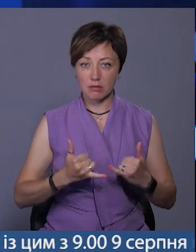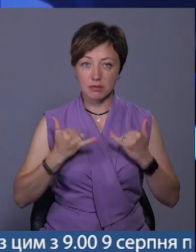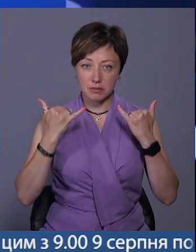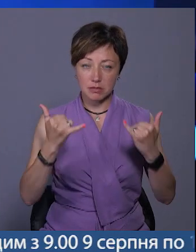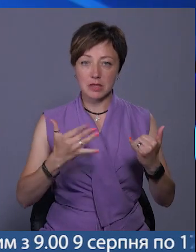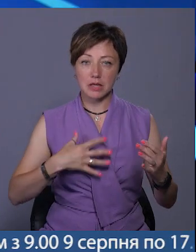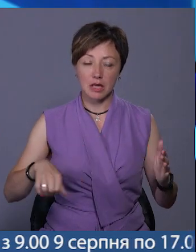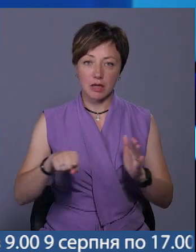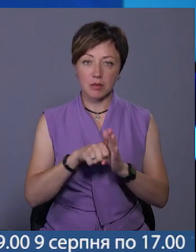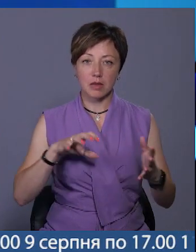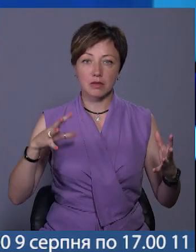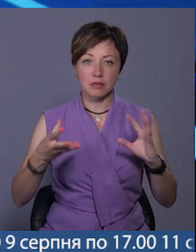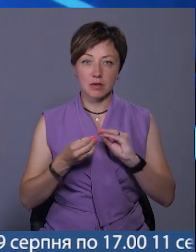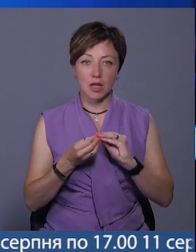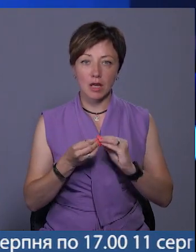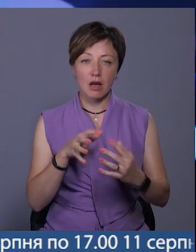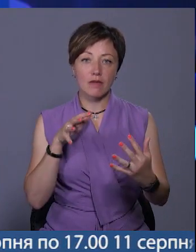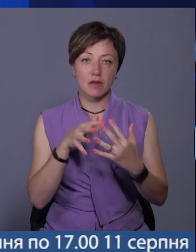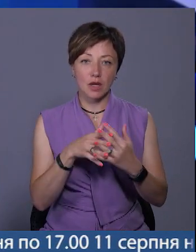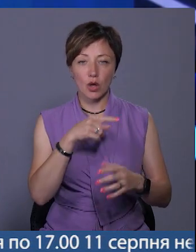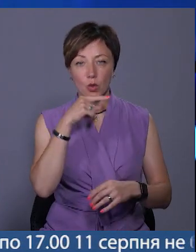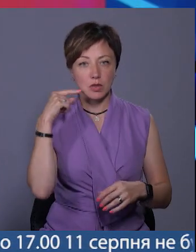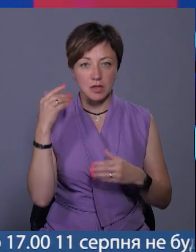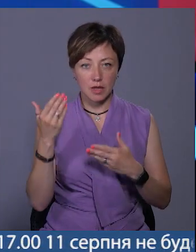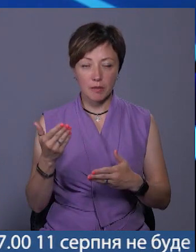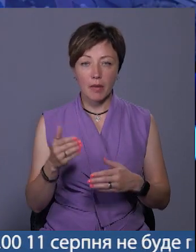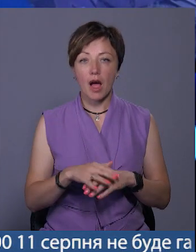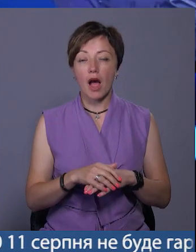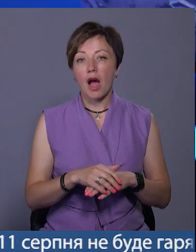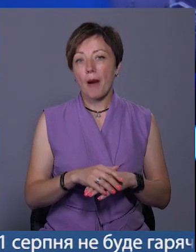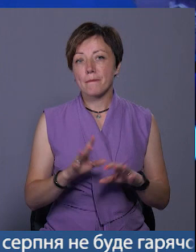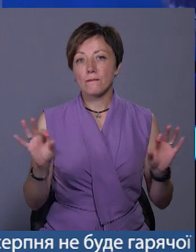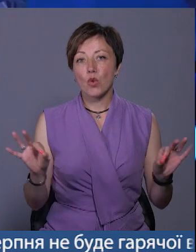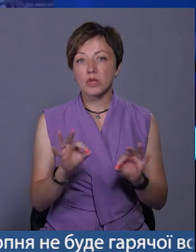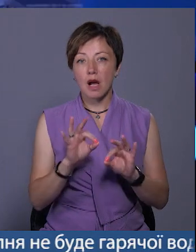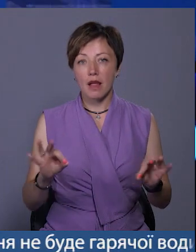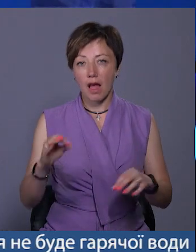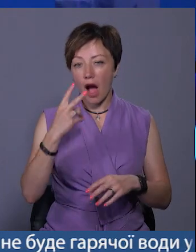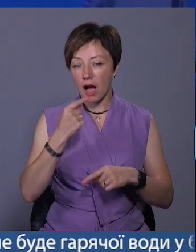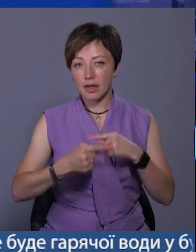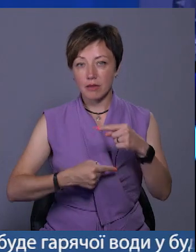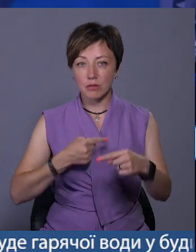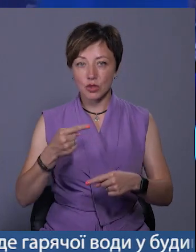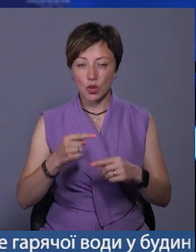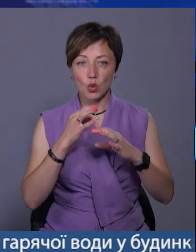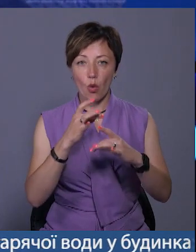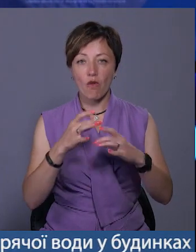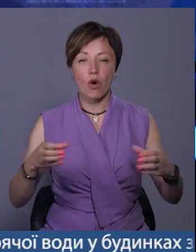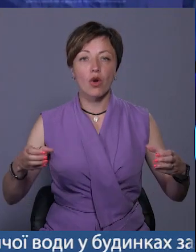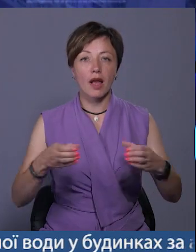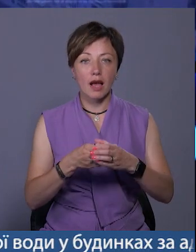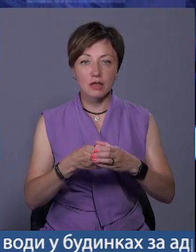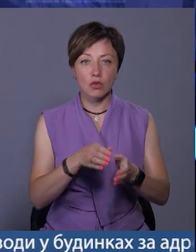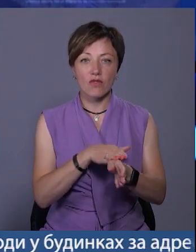загиблим унаслідок збройної агресії Російської Федерації. Музиканти академічного муніципального естрадно-духового